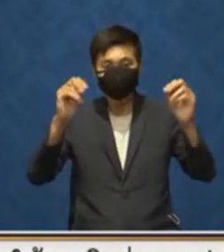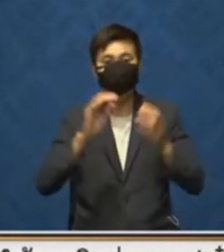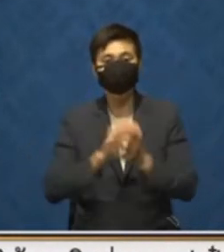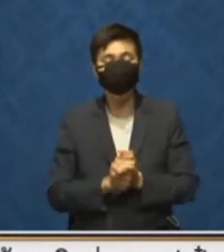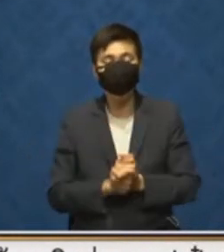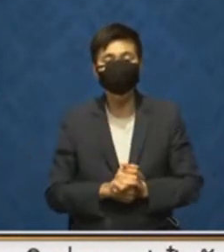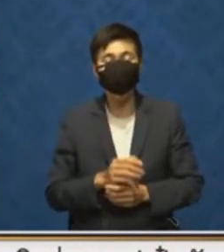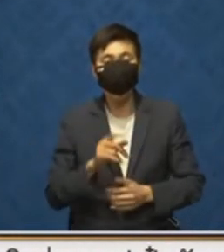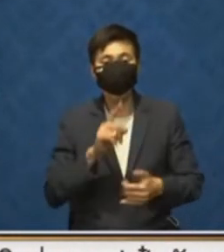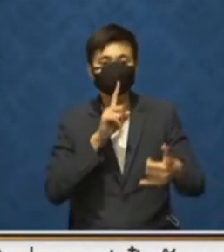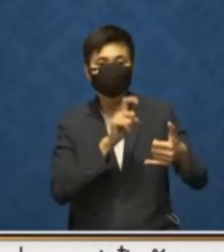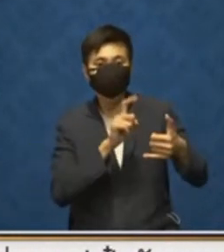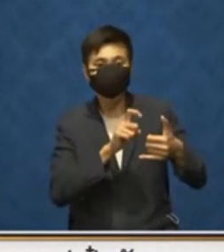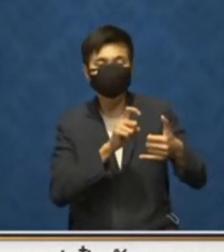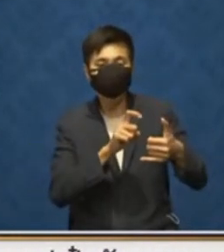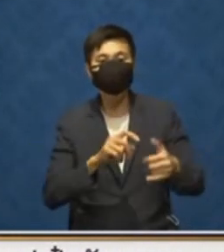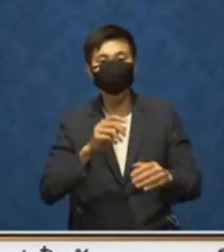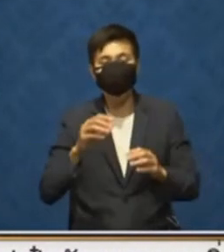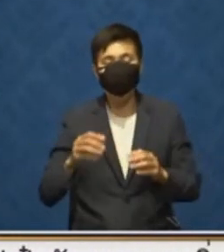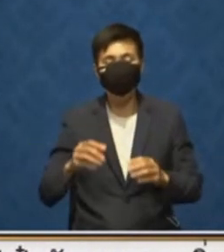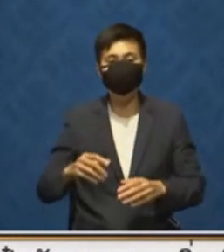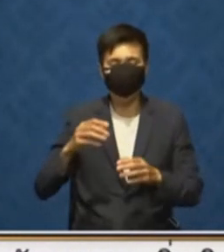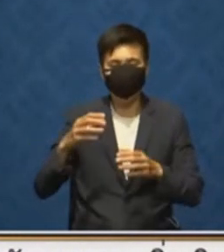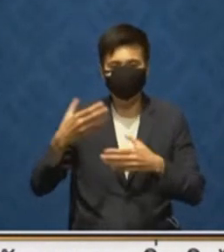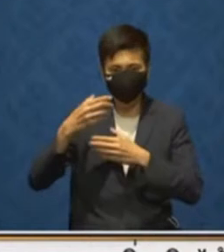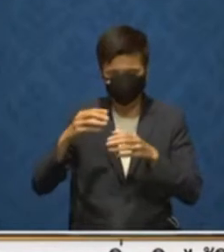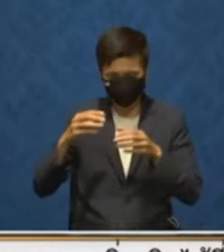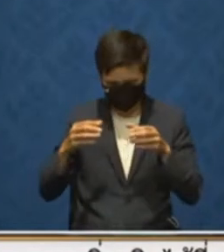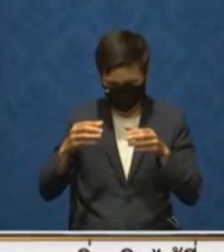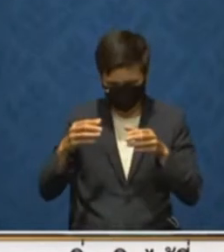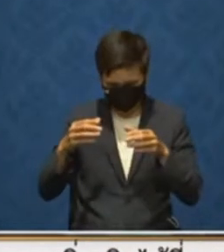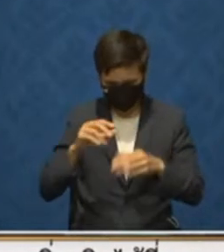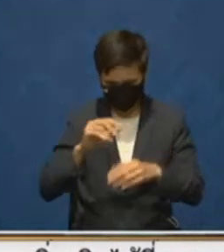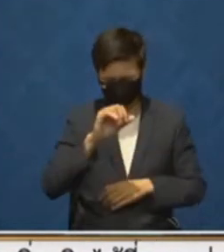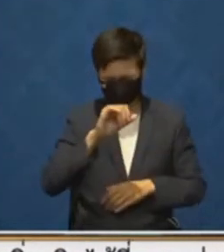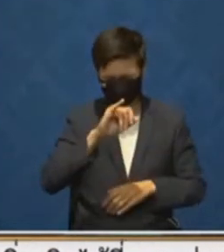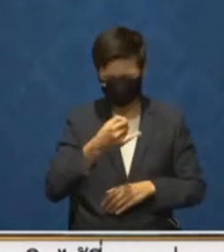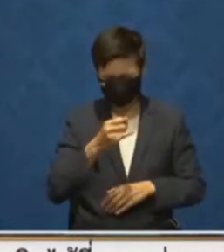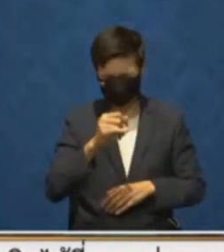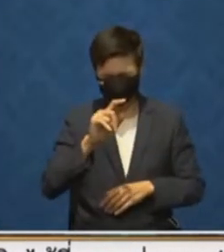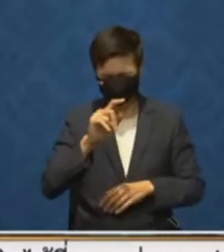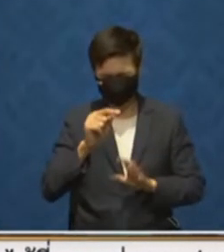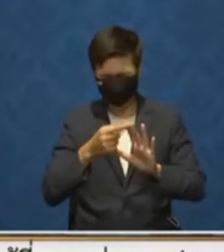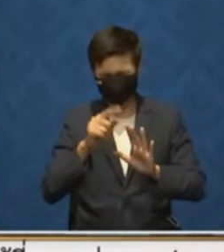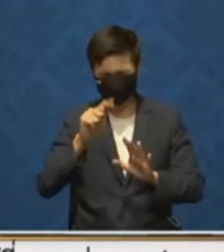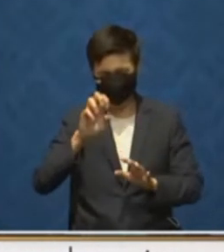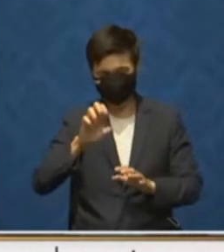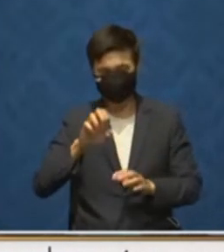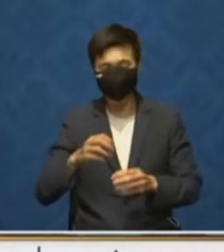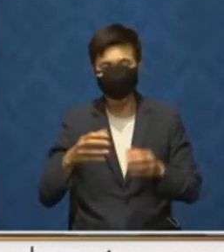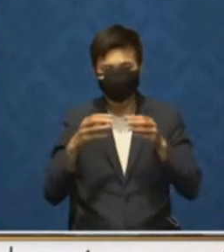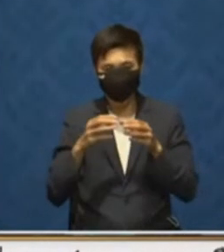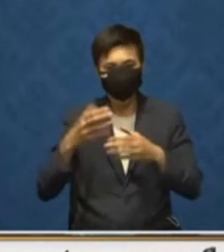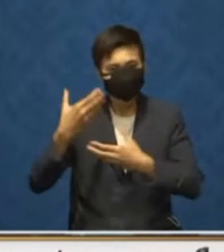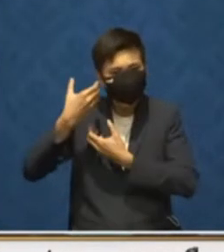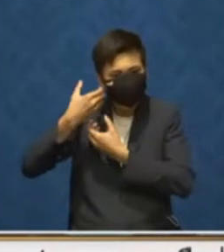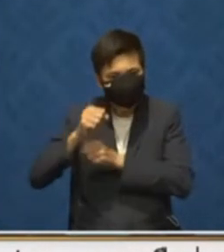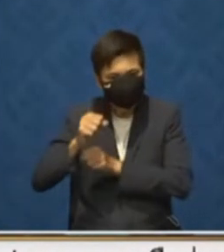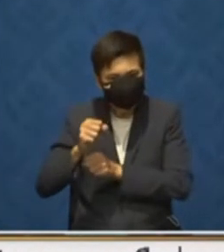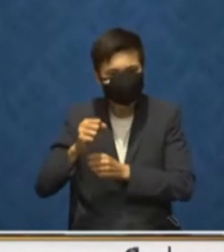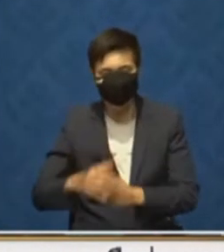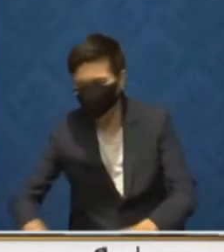จุติไกรฤกษ์พรรคประชาธิปัตย์เอาอย่างนี้ล่ะค่ะทางกลับจากนั้นครับถ้า